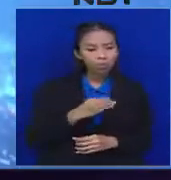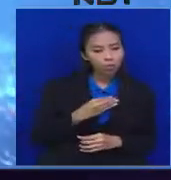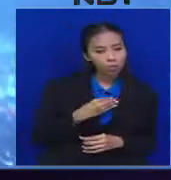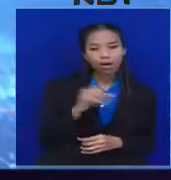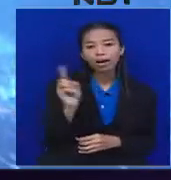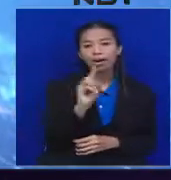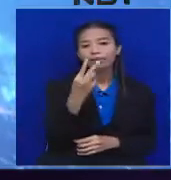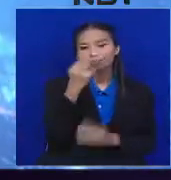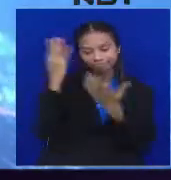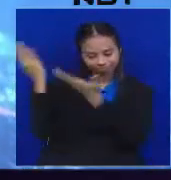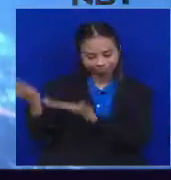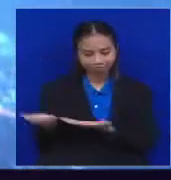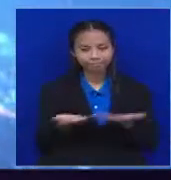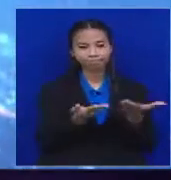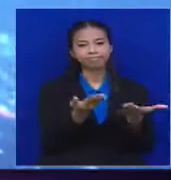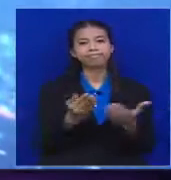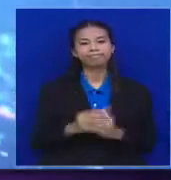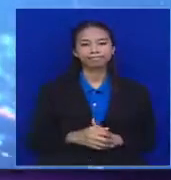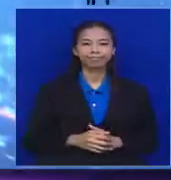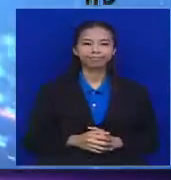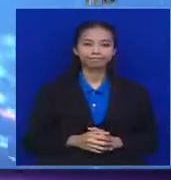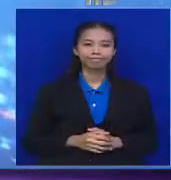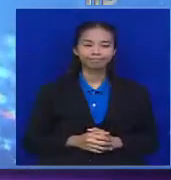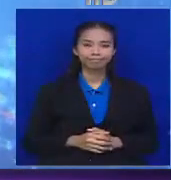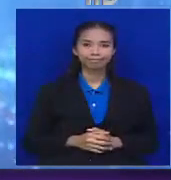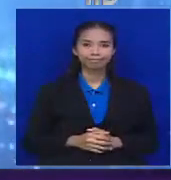ไหนนะคะไปติดตามรายงานจากคุณสถานุณพัทธลุงค่ะ